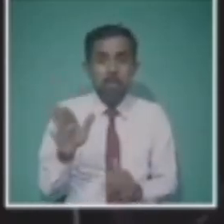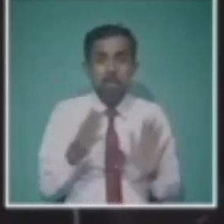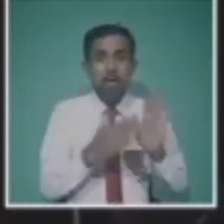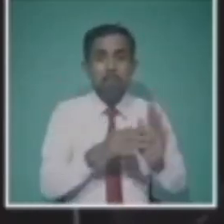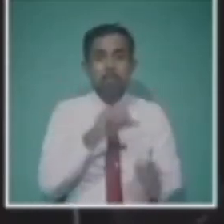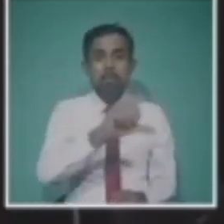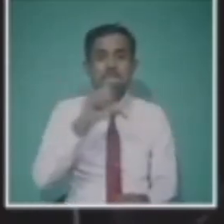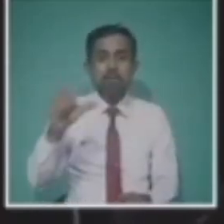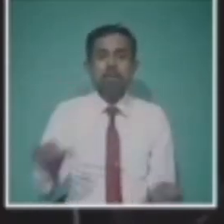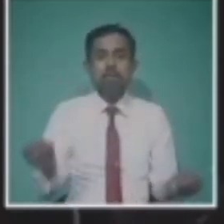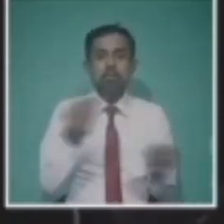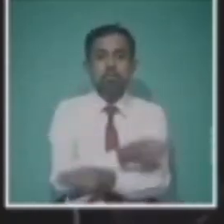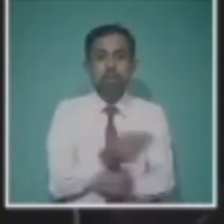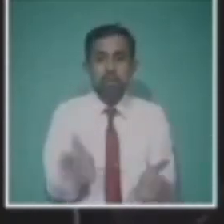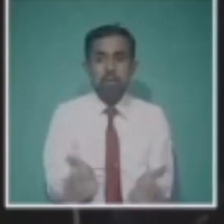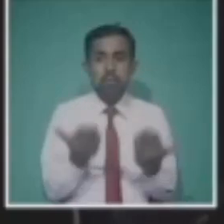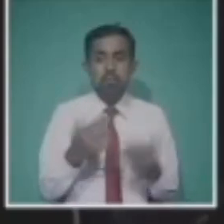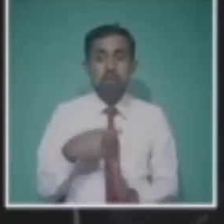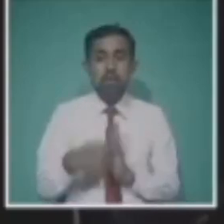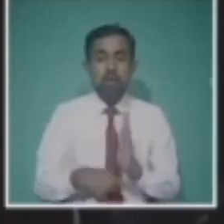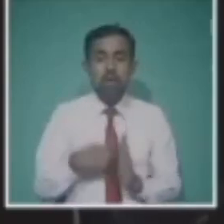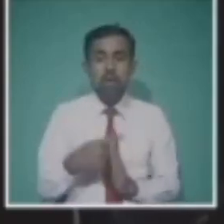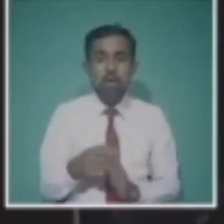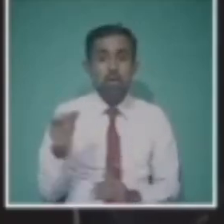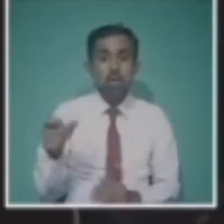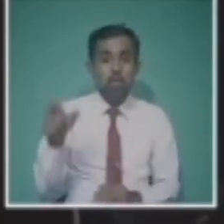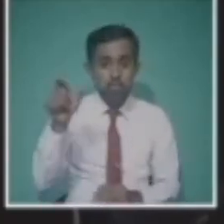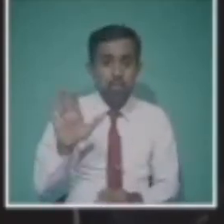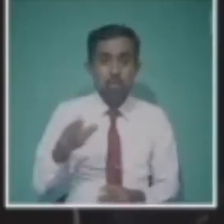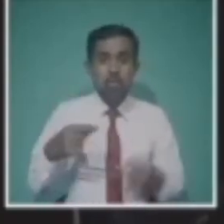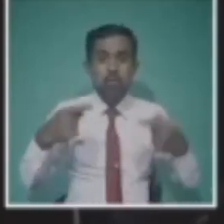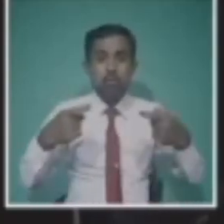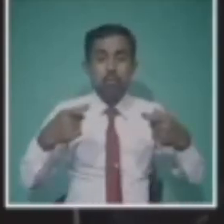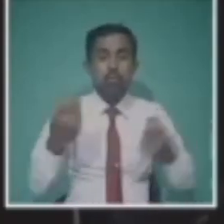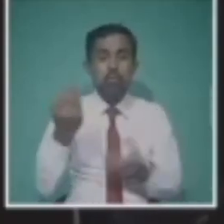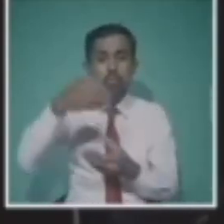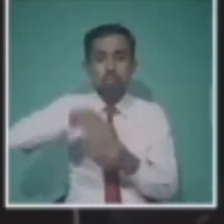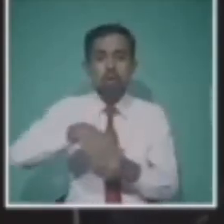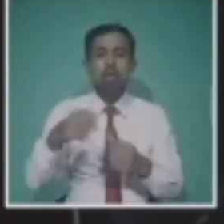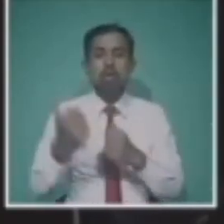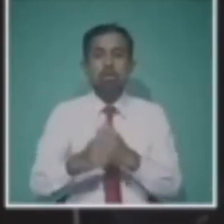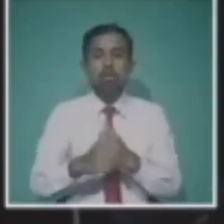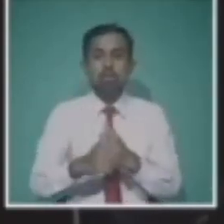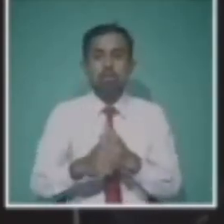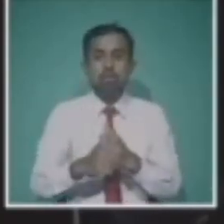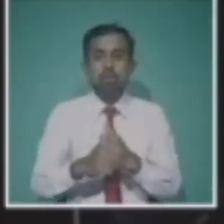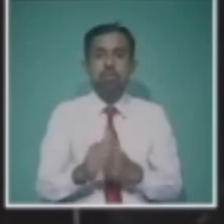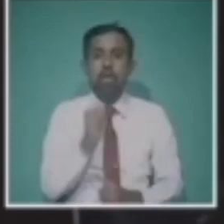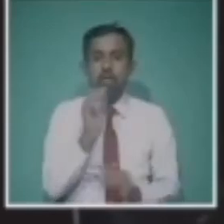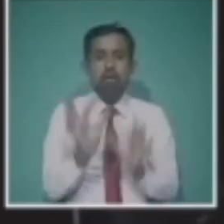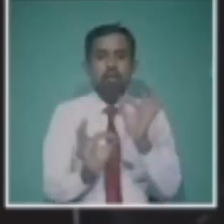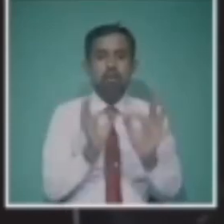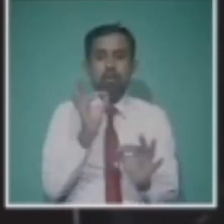MCC කිවිසුම ක්‍රියාත්මක කළා, මේ රට ඔවුන්ගේ යුද මුර පොලක් කරගන්න. මේක ඇත්ත